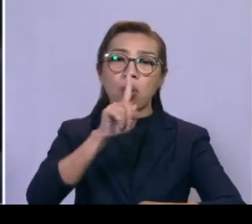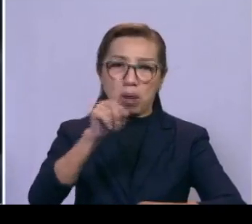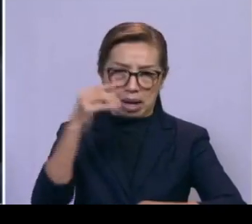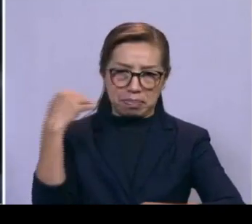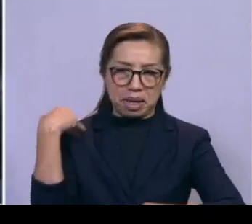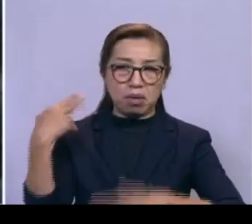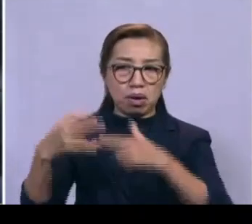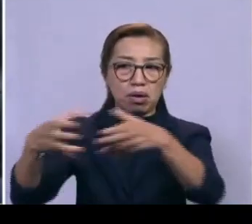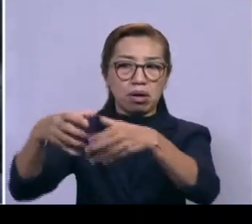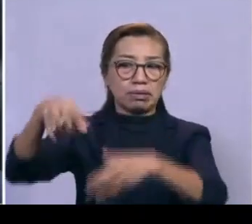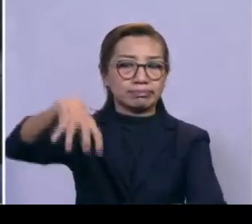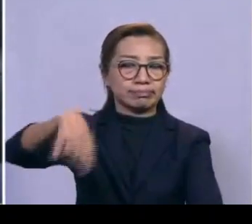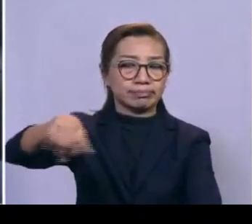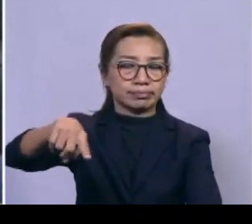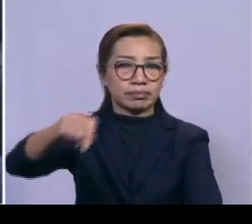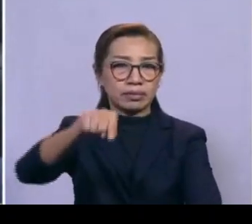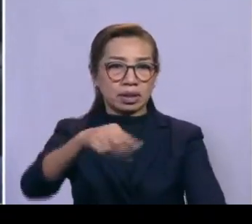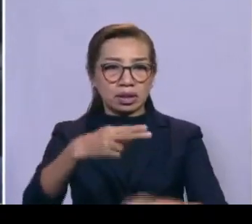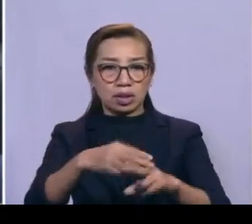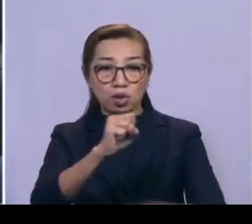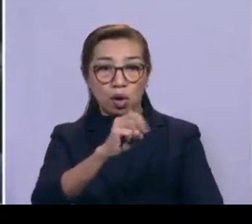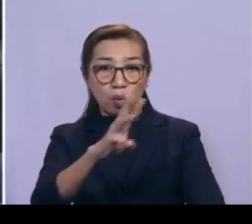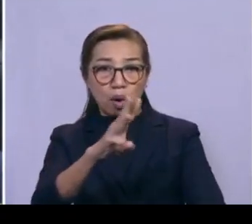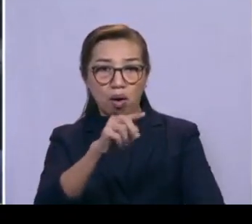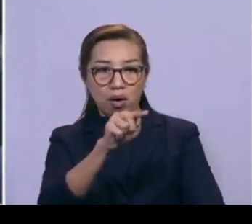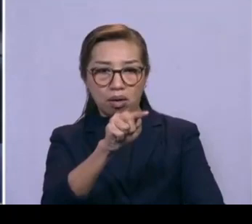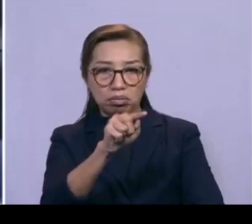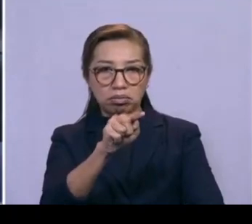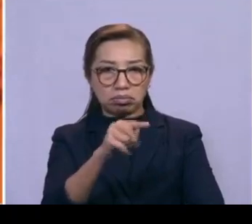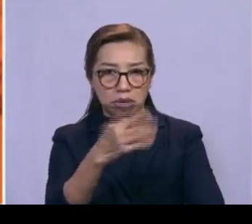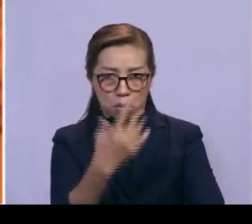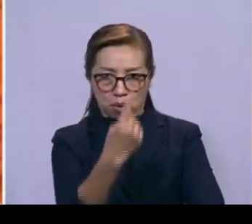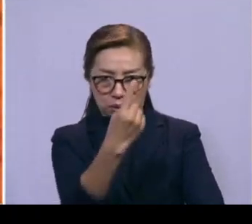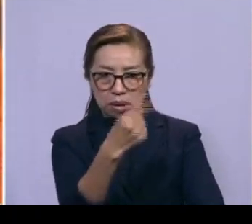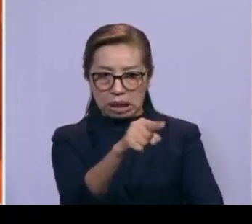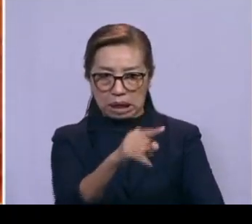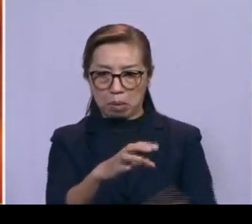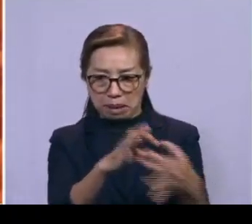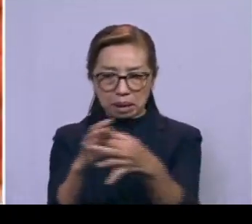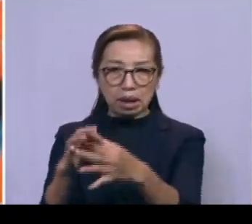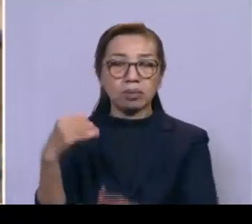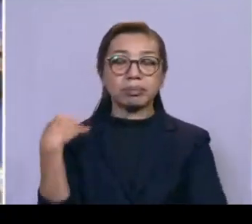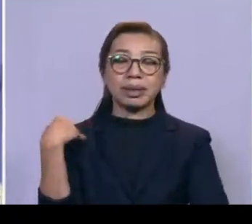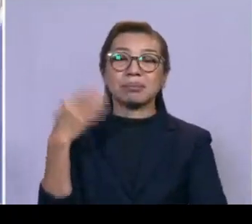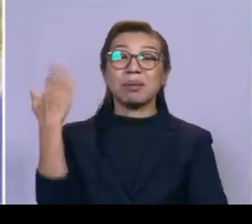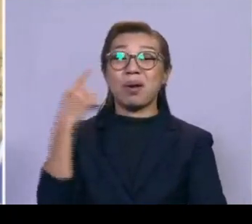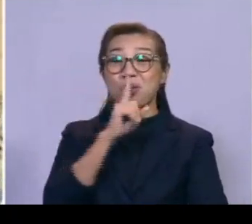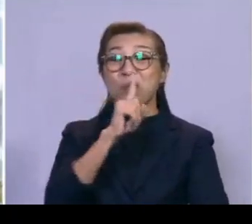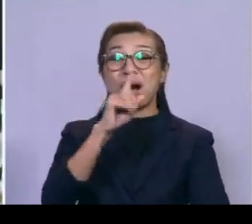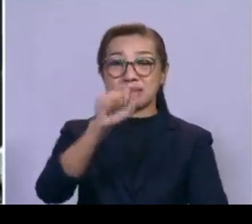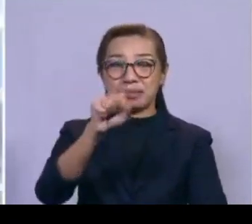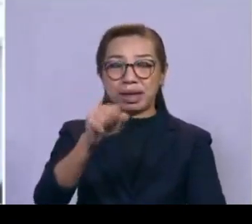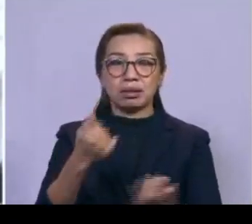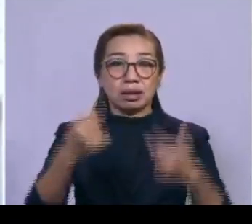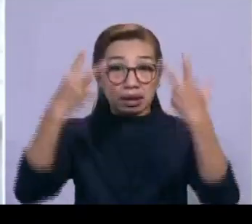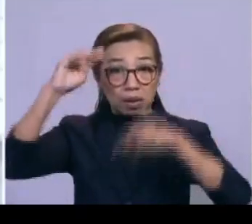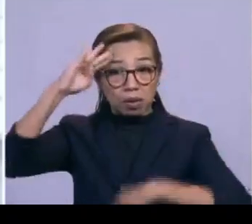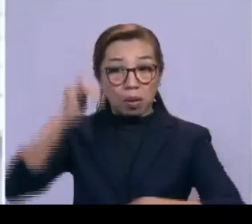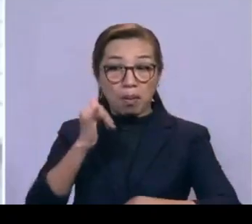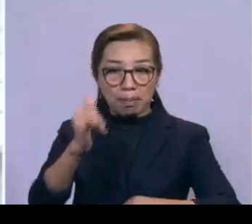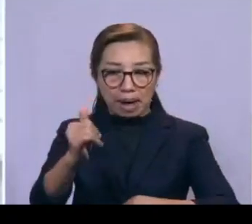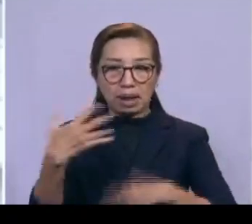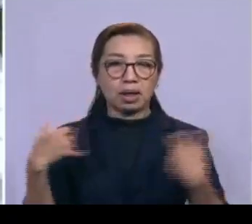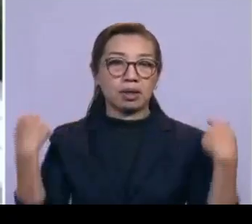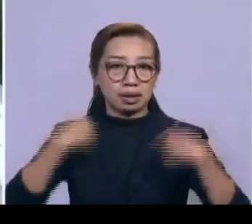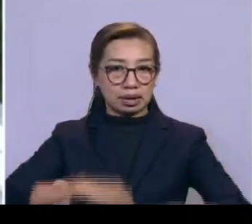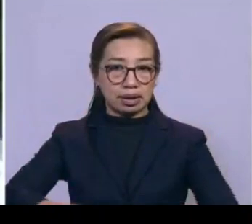างชาติเนี่ยมีชื่อของสว.ทรงเอเข้าไปเอี่ยวด้วยอ่ะนะฮะพลเอกประยุทธ์เนี่ยได้ร่วมต้อนรับสมาชิกใหม่นะคะสวมเสื้